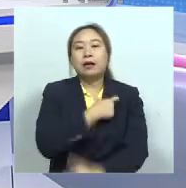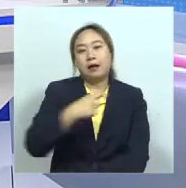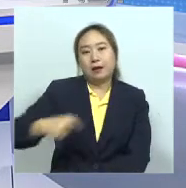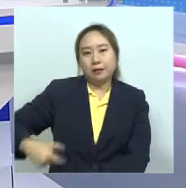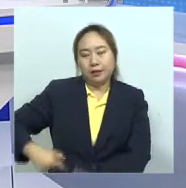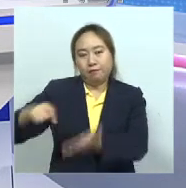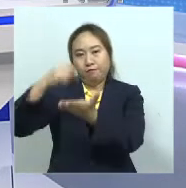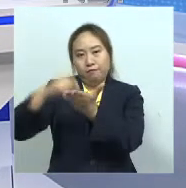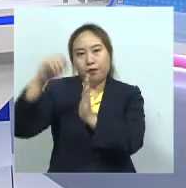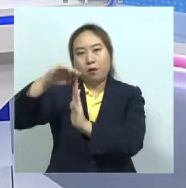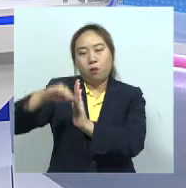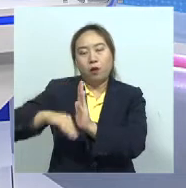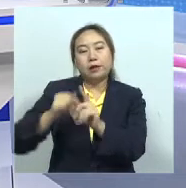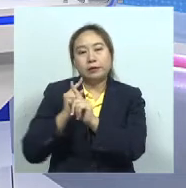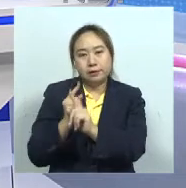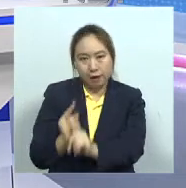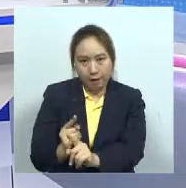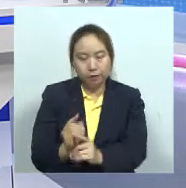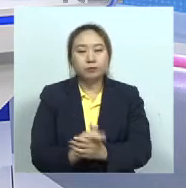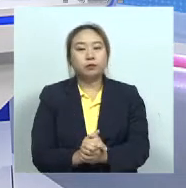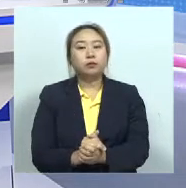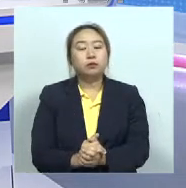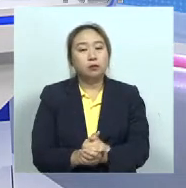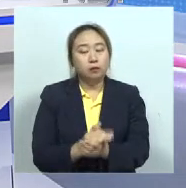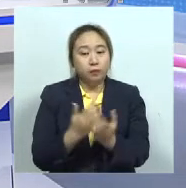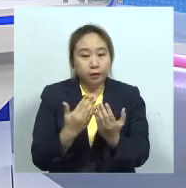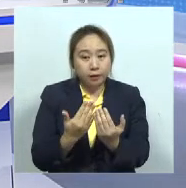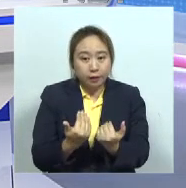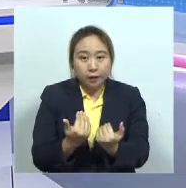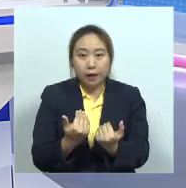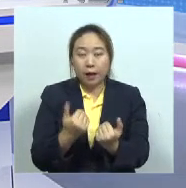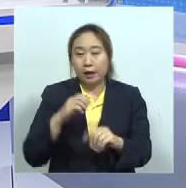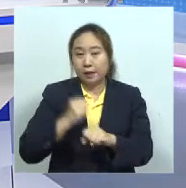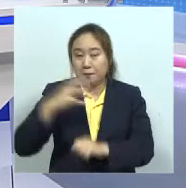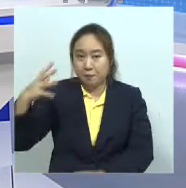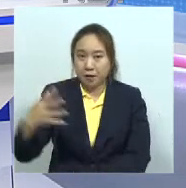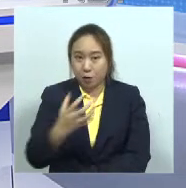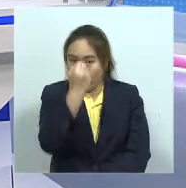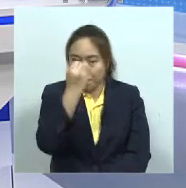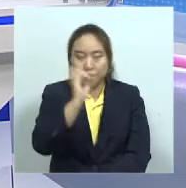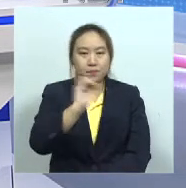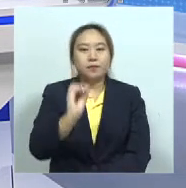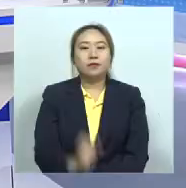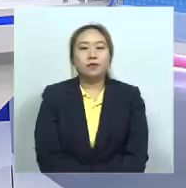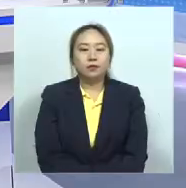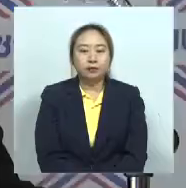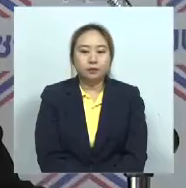หม่อมตามกระบวนการพร้อมคำยืนยันว่าจะไม่มีการปฏิวัติเกิดขึ้นอย่างแน่นอนค่ะ